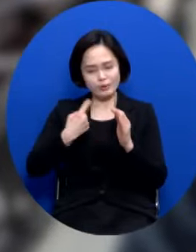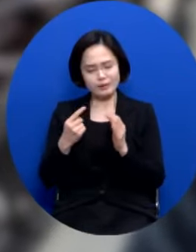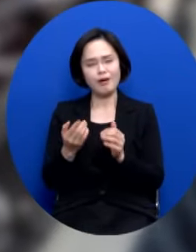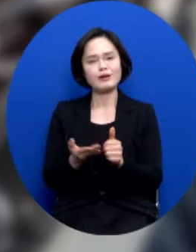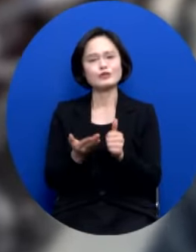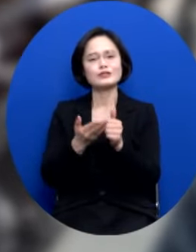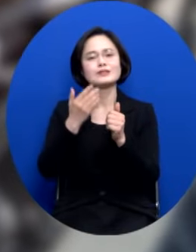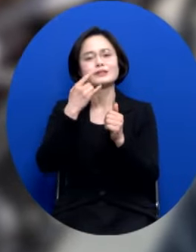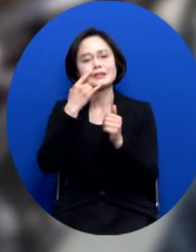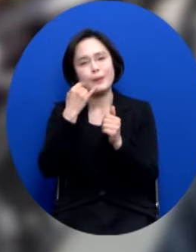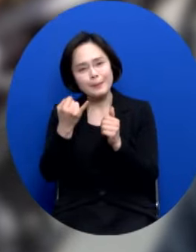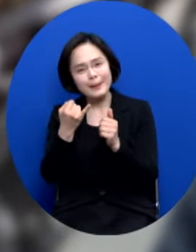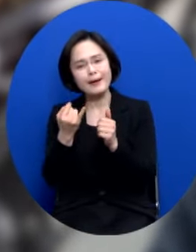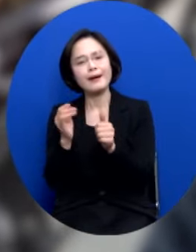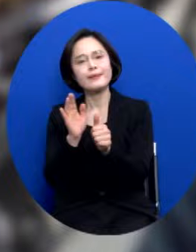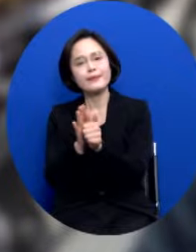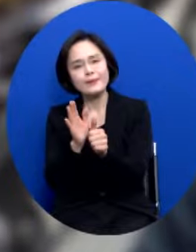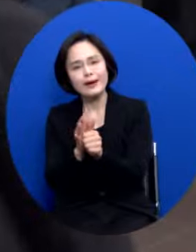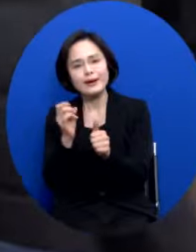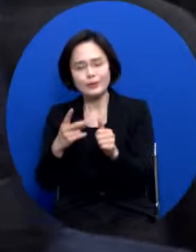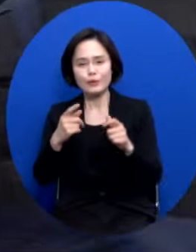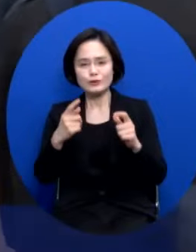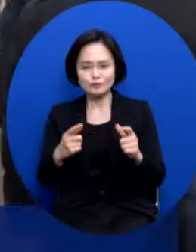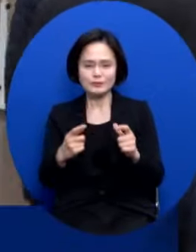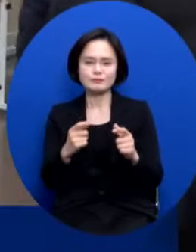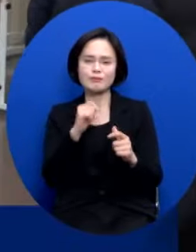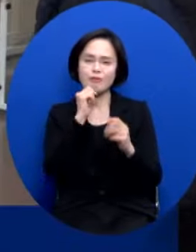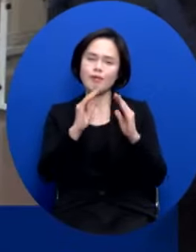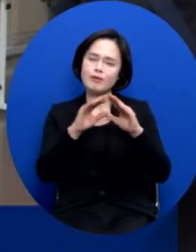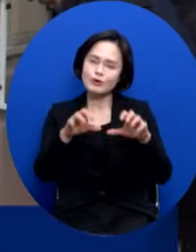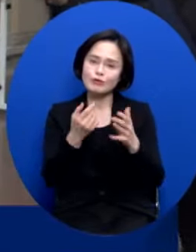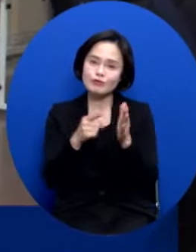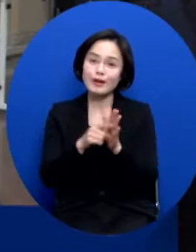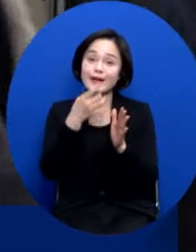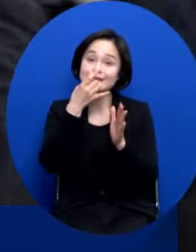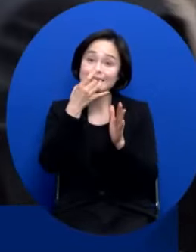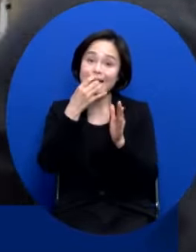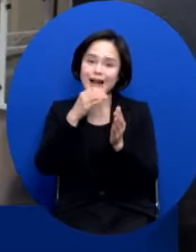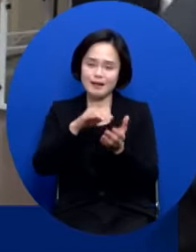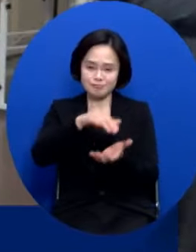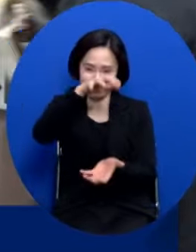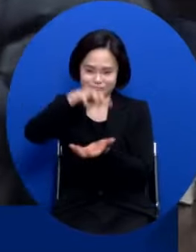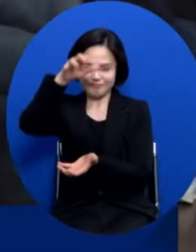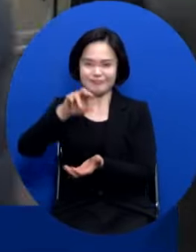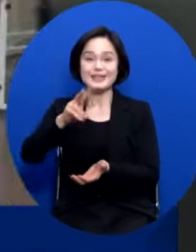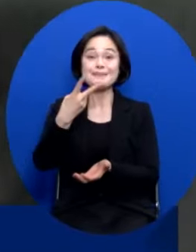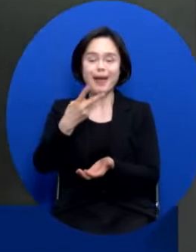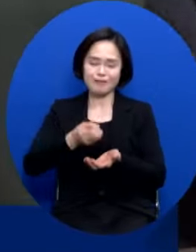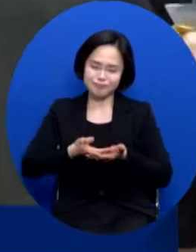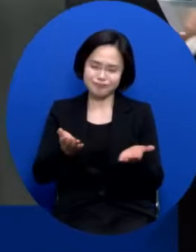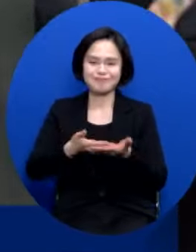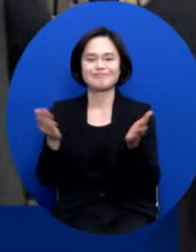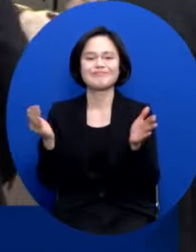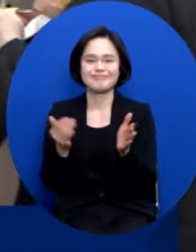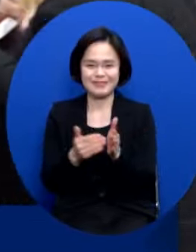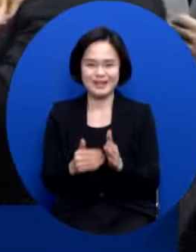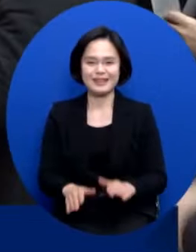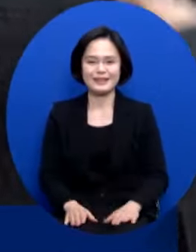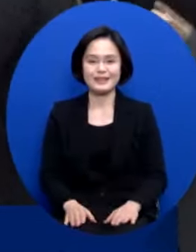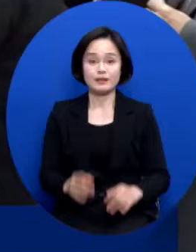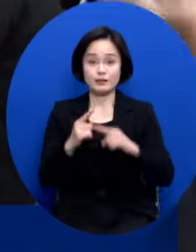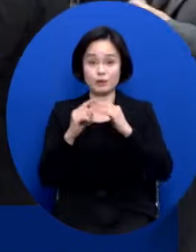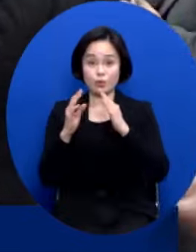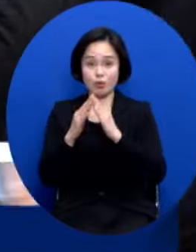약 200포대의 쌀을 나눴습니다. 교회가 지역사회를 위해서 할 수 있는 일 중에 가장 중요한 일이